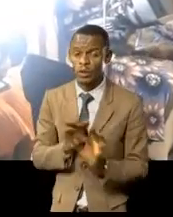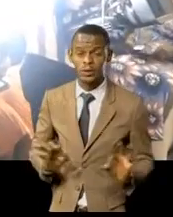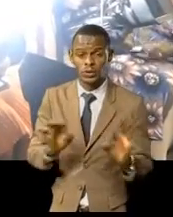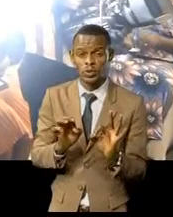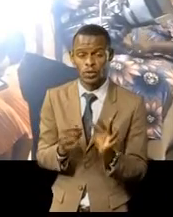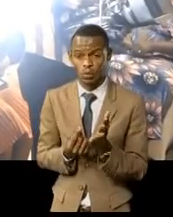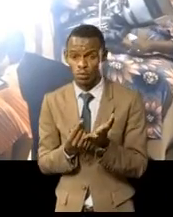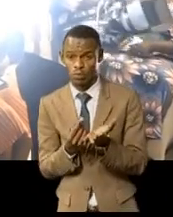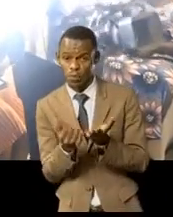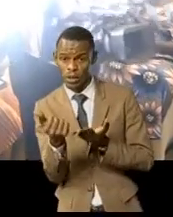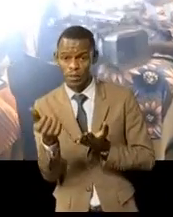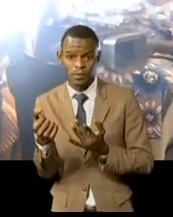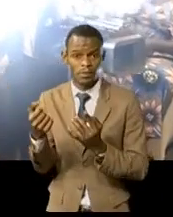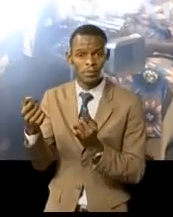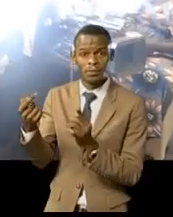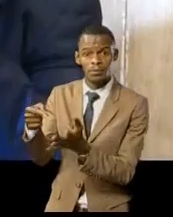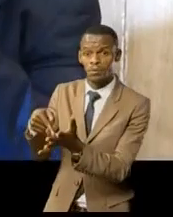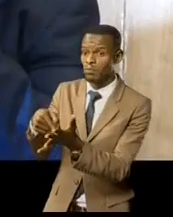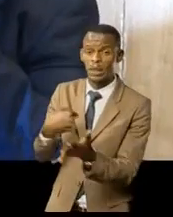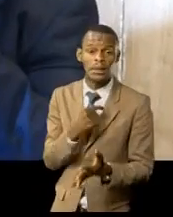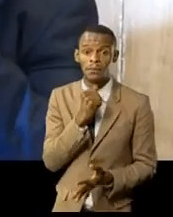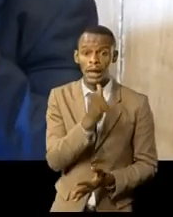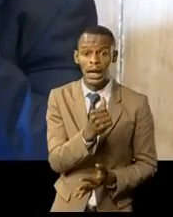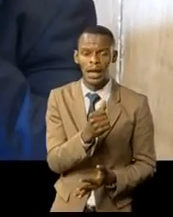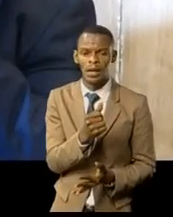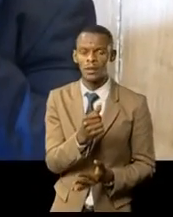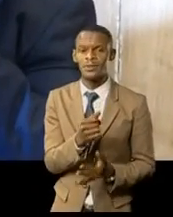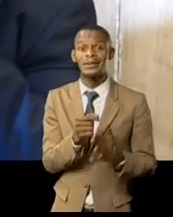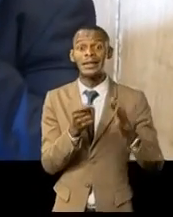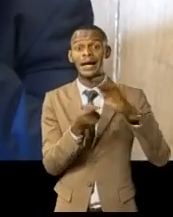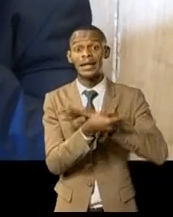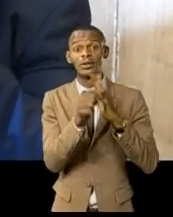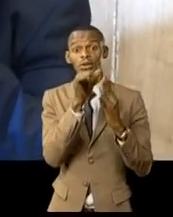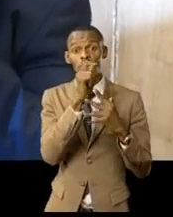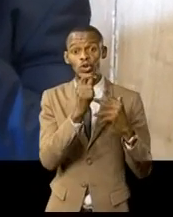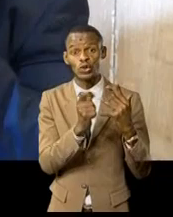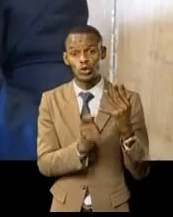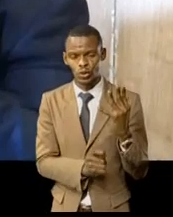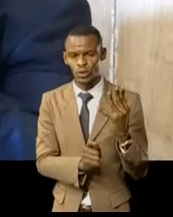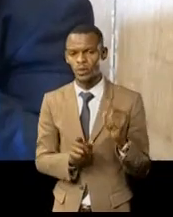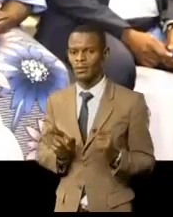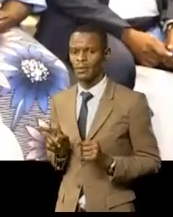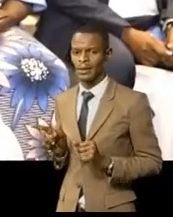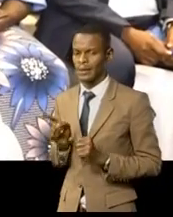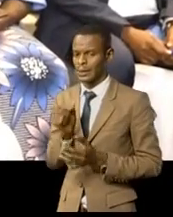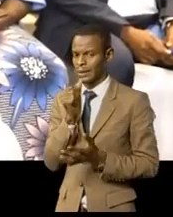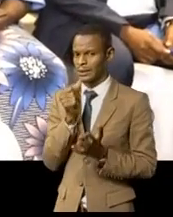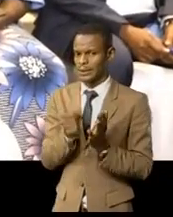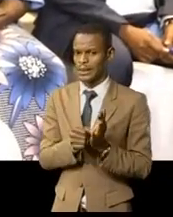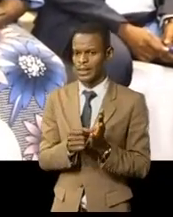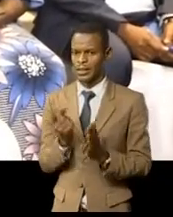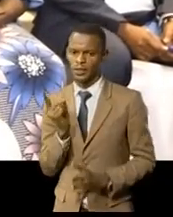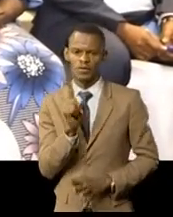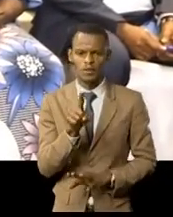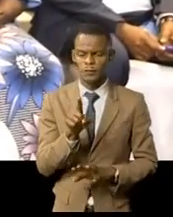la désinformation et ne sont donc pas fondées. Le secrétaire général aux Affaires foncières apporte au nom de ce